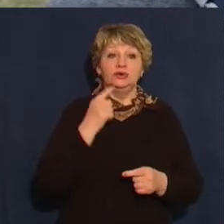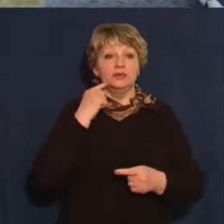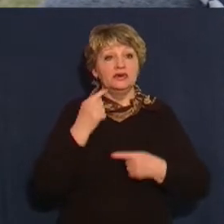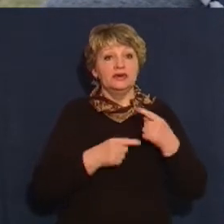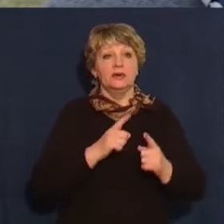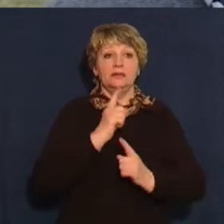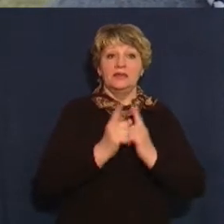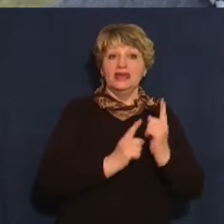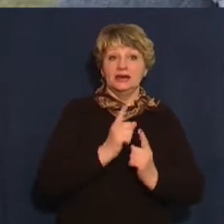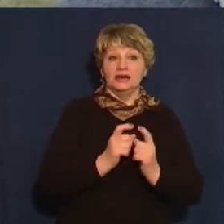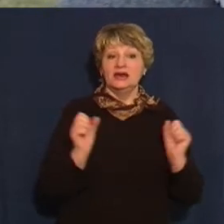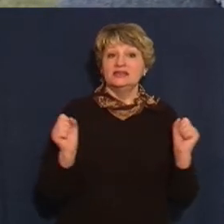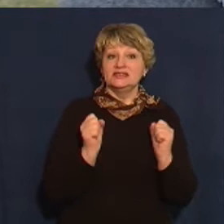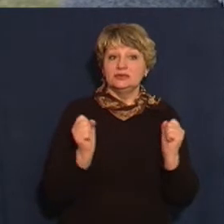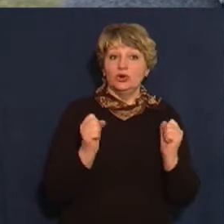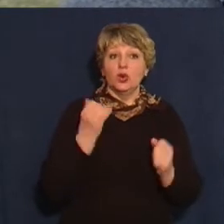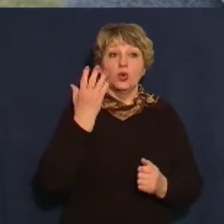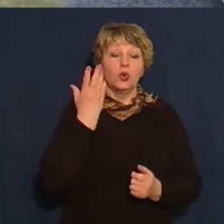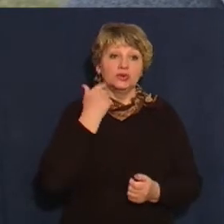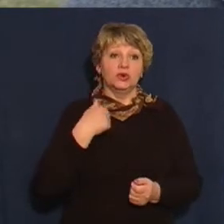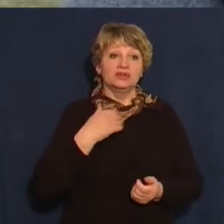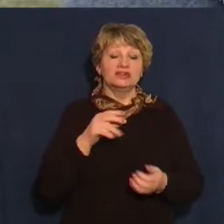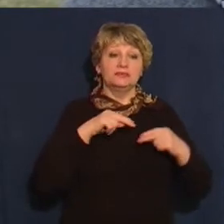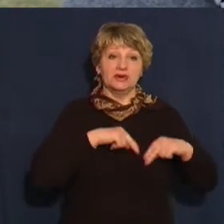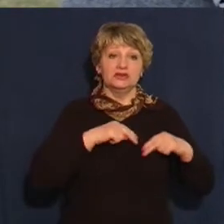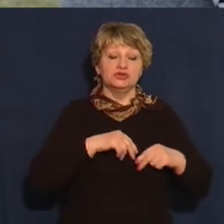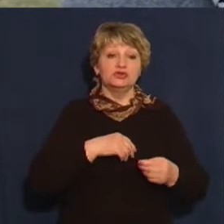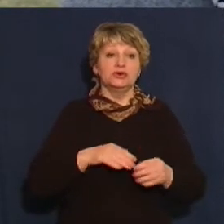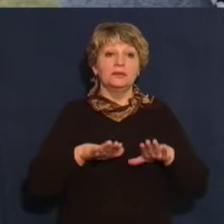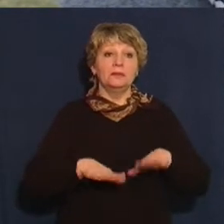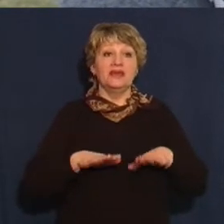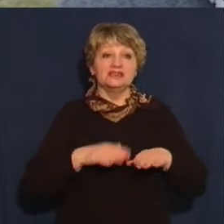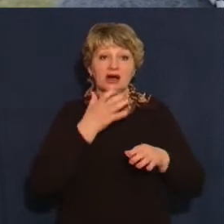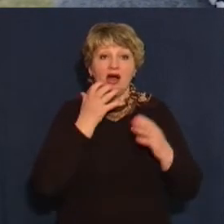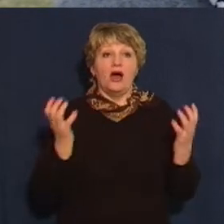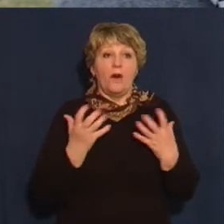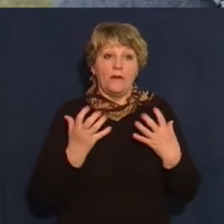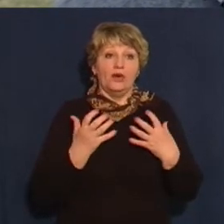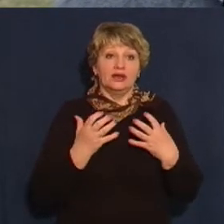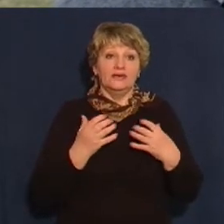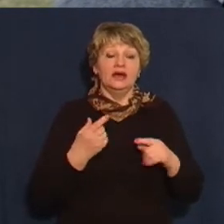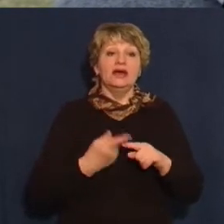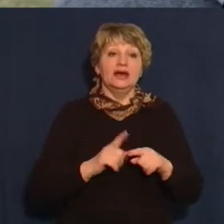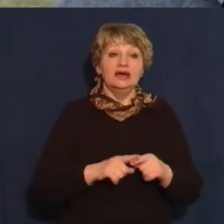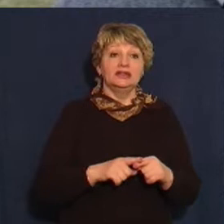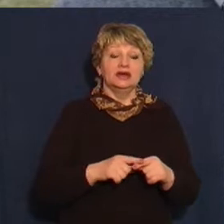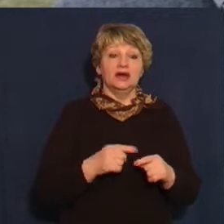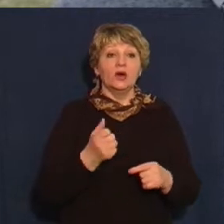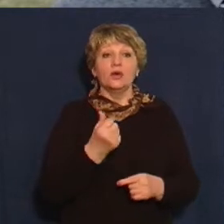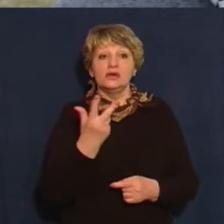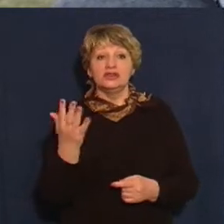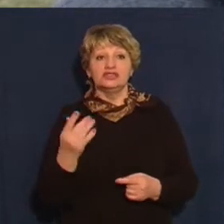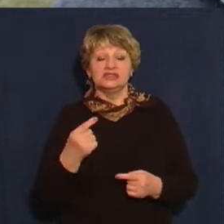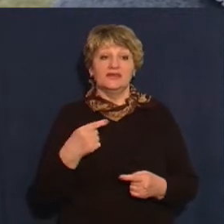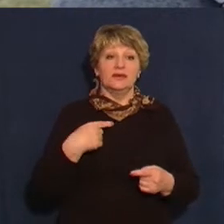коли у нас працює пункт обігріву, також за міськими програмами, то ця кількість різна, дуже